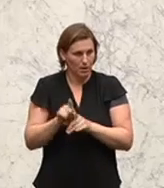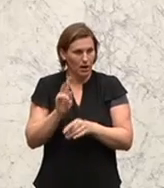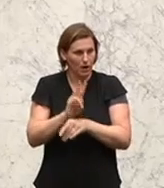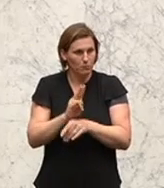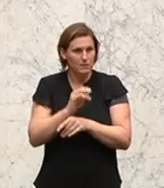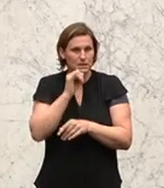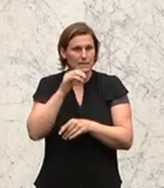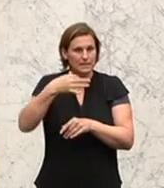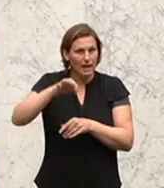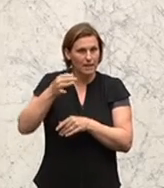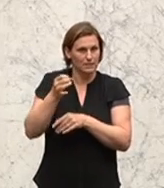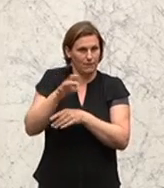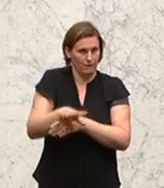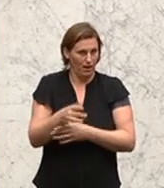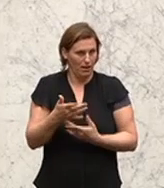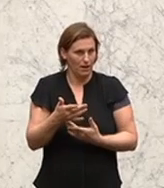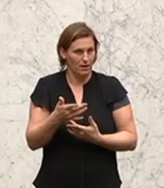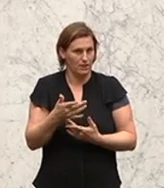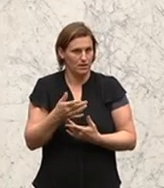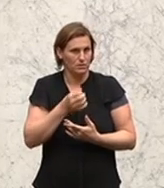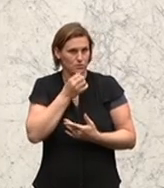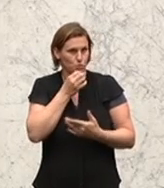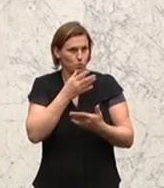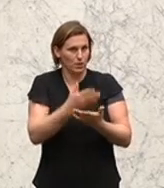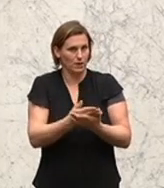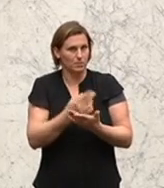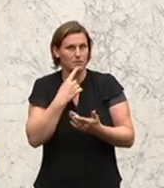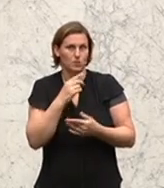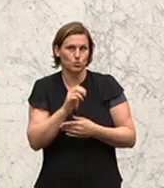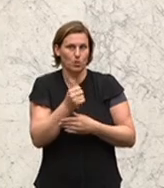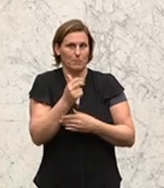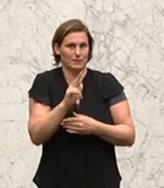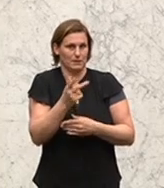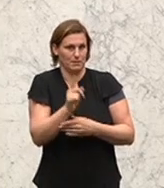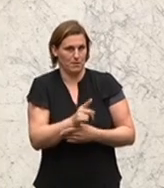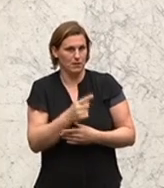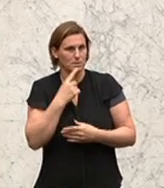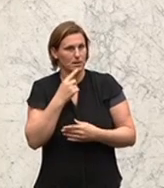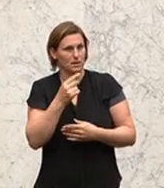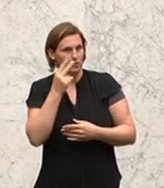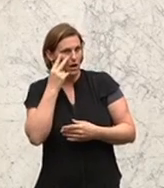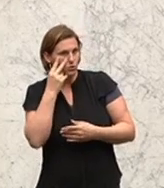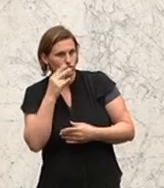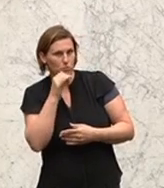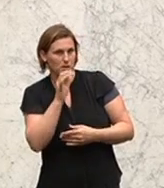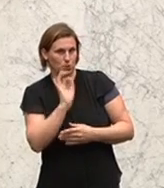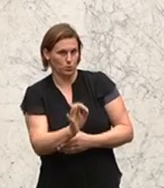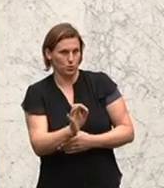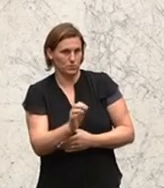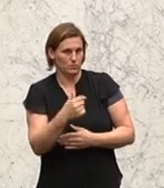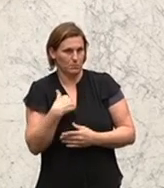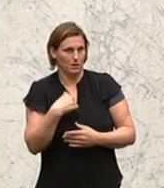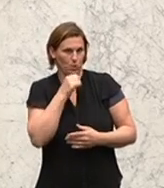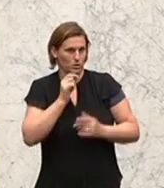nicht als Einzelfälle, die was zugegebenermaßen, sage ich es nochmal, zum dritten Mal, dann sage ich es nicht mehr, die Optik nicht, also für mich auch